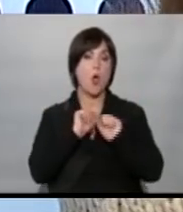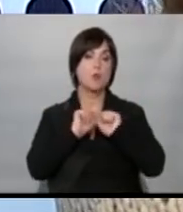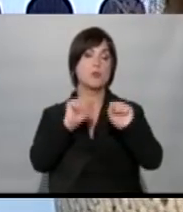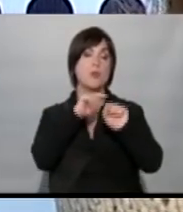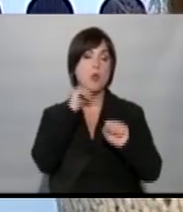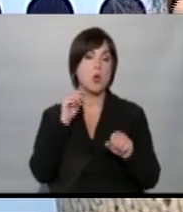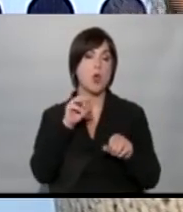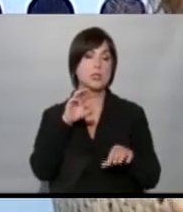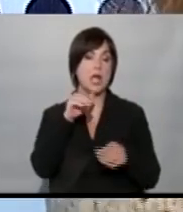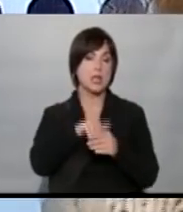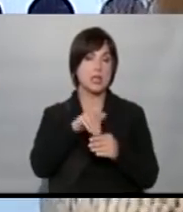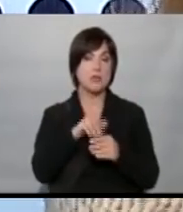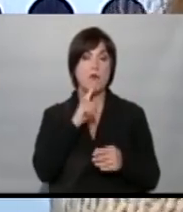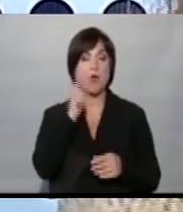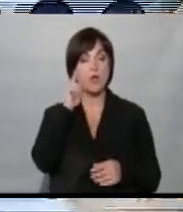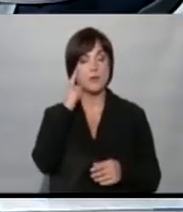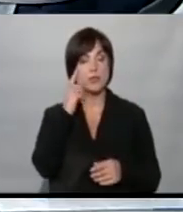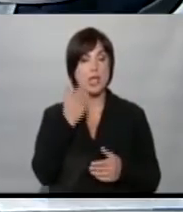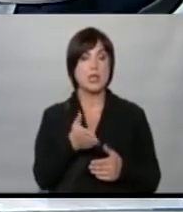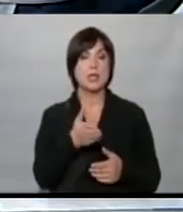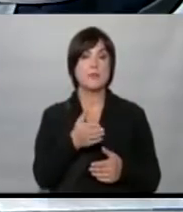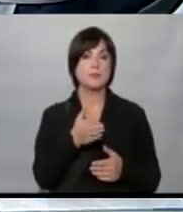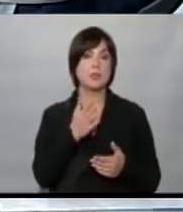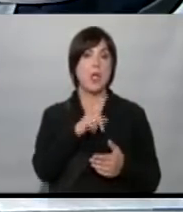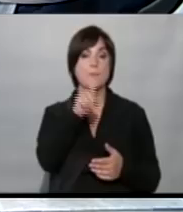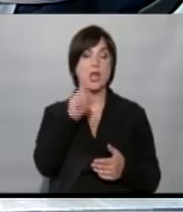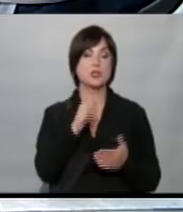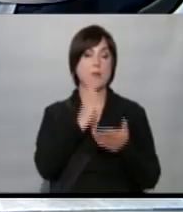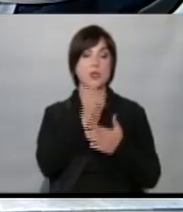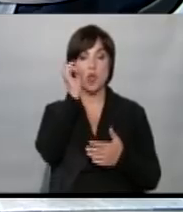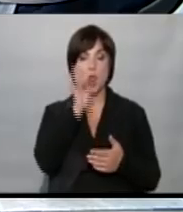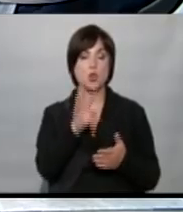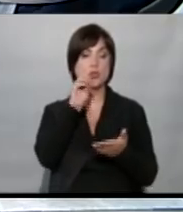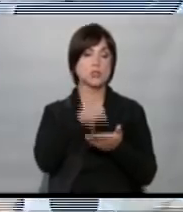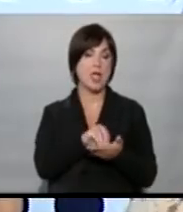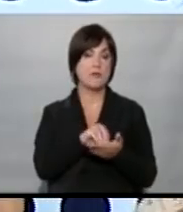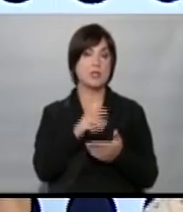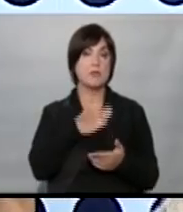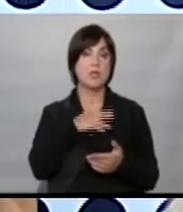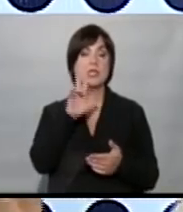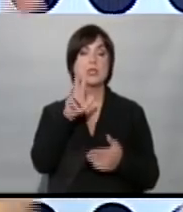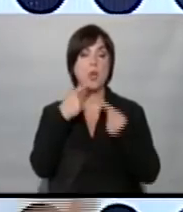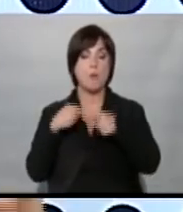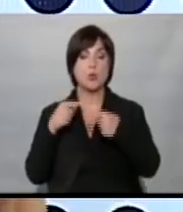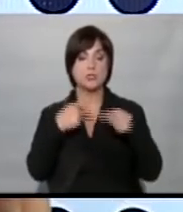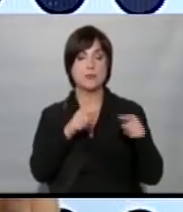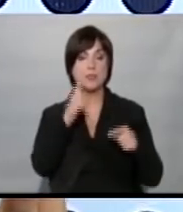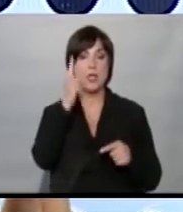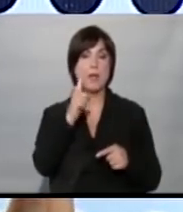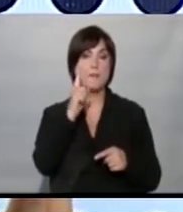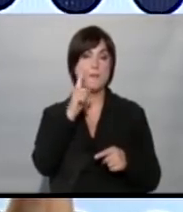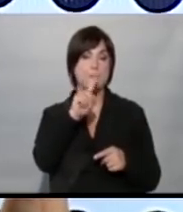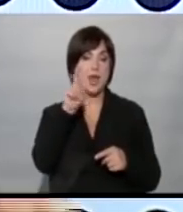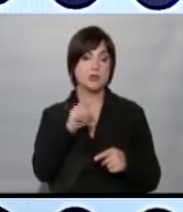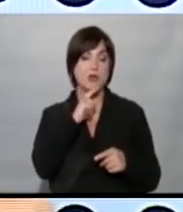од гласачкото тело. Во смисла на тоа дека методолошки прашањето беше лошо поставено. Во прашањето имаше три посебни прашања што беа поставени како